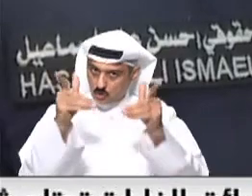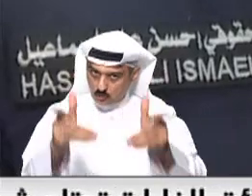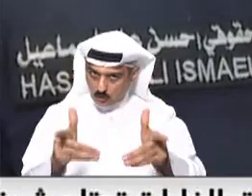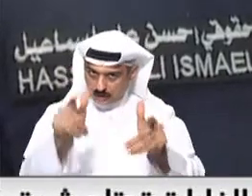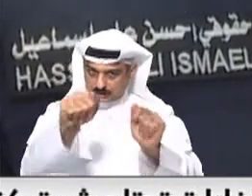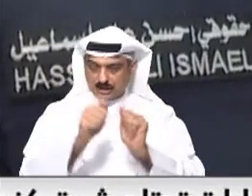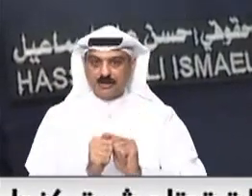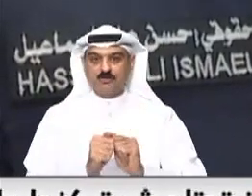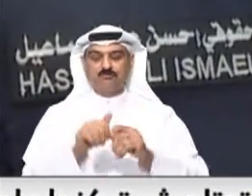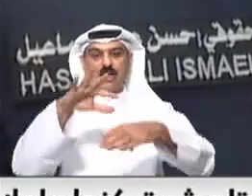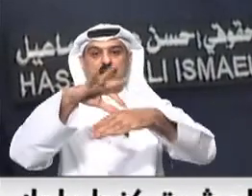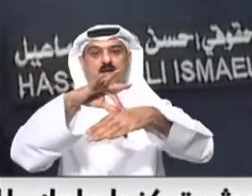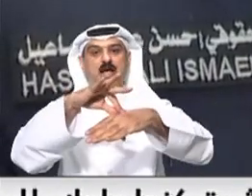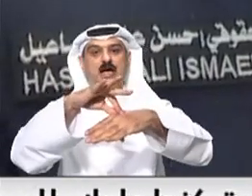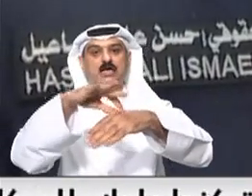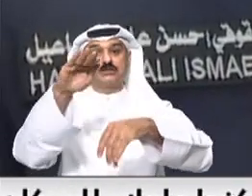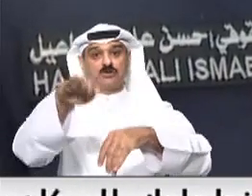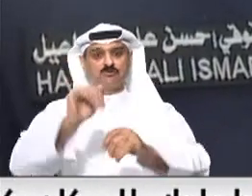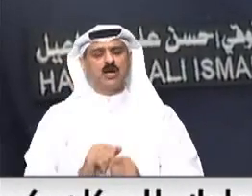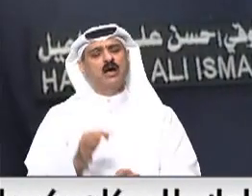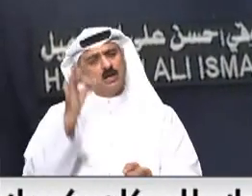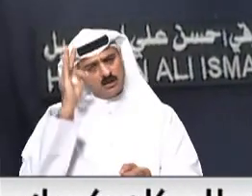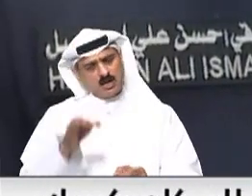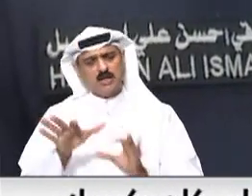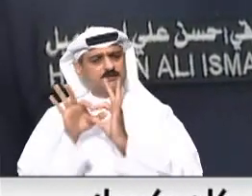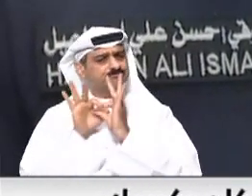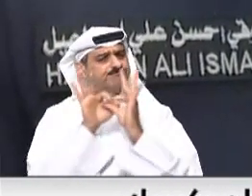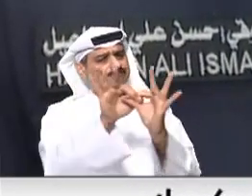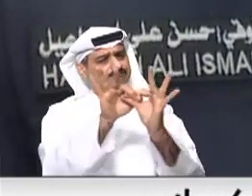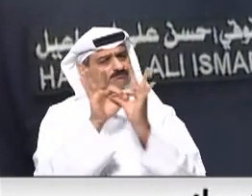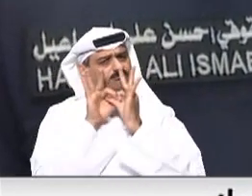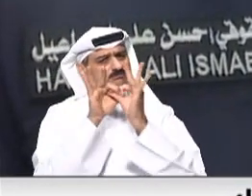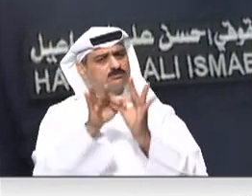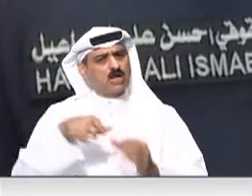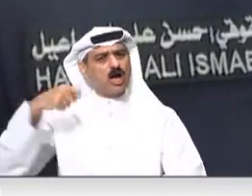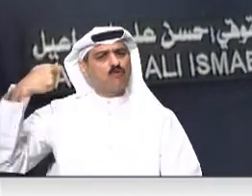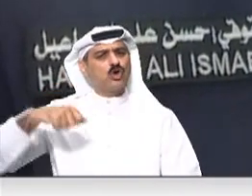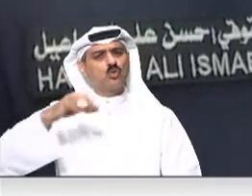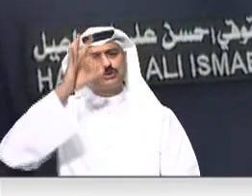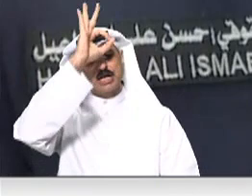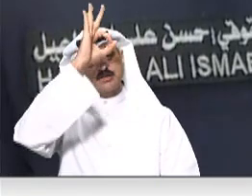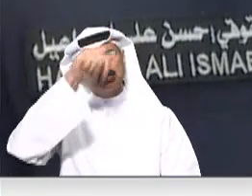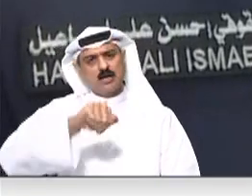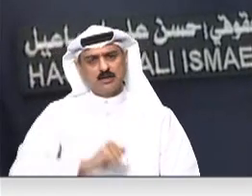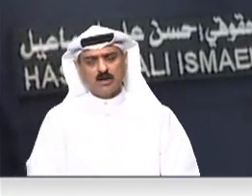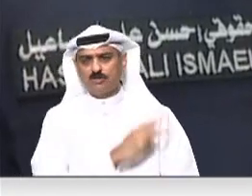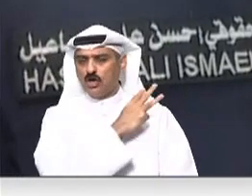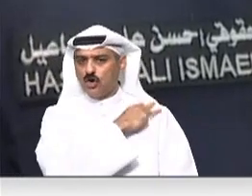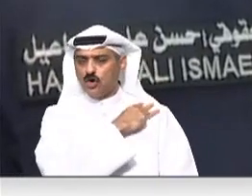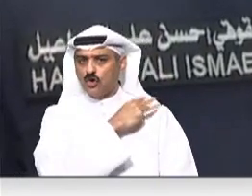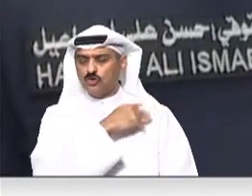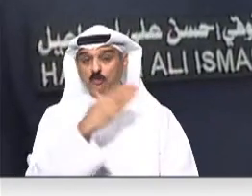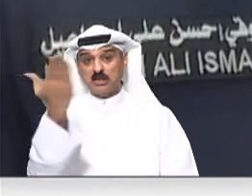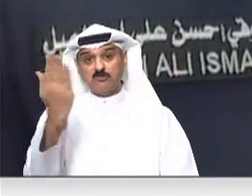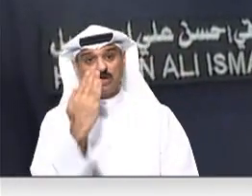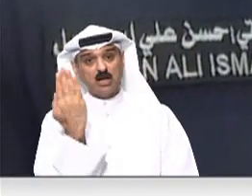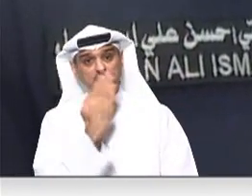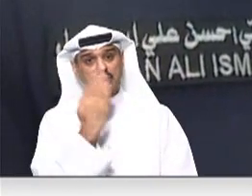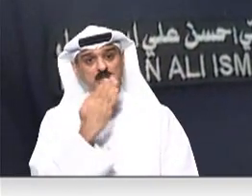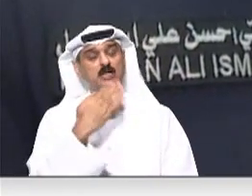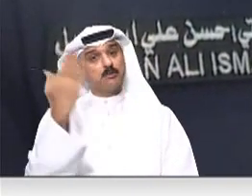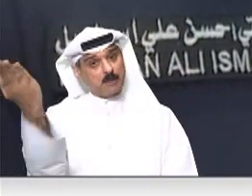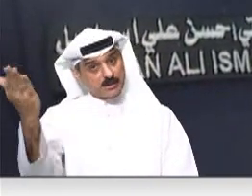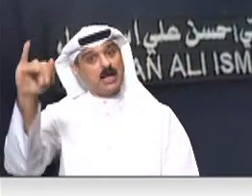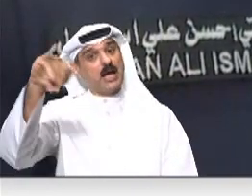اللي عندهم وكلاء ومناديب التعاون التام مع رجال وزارة الداخلية الموجودين خارج المدارس وداخل